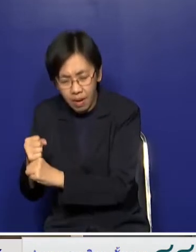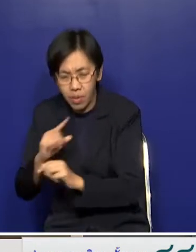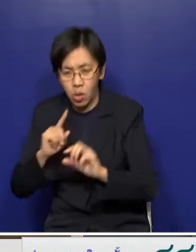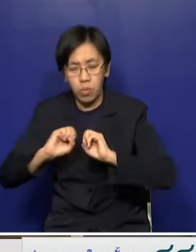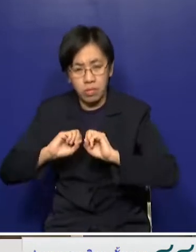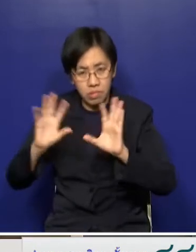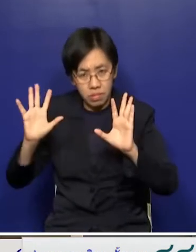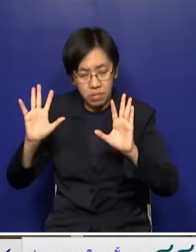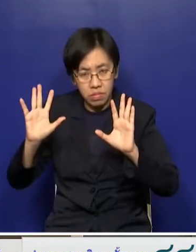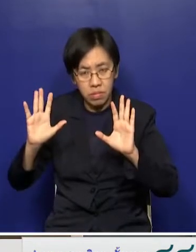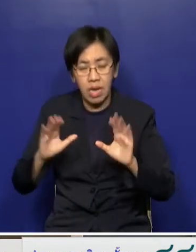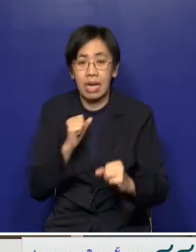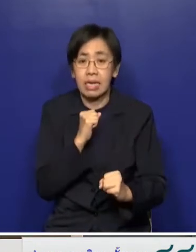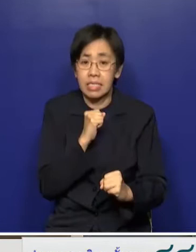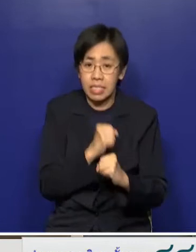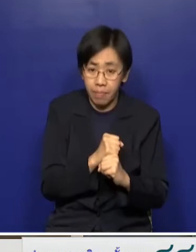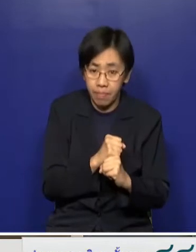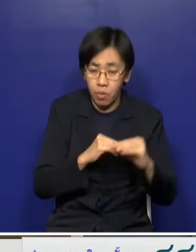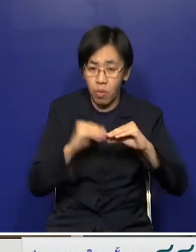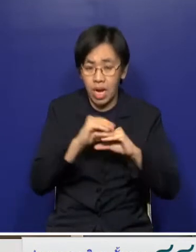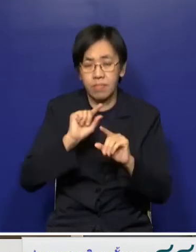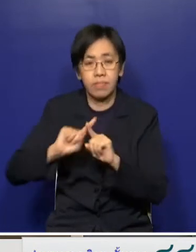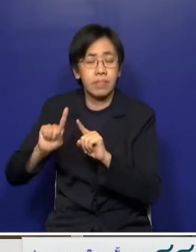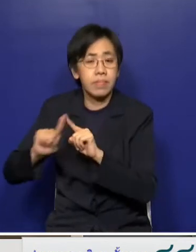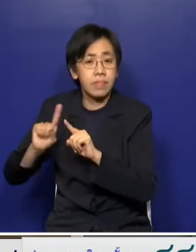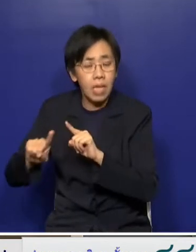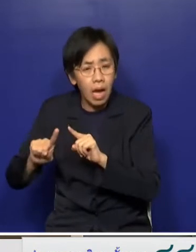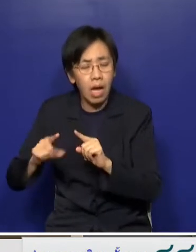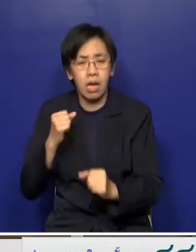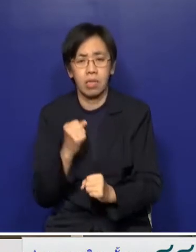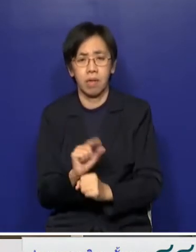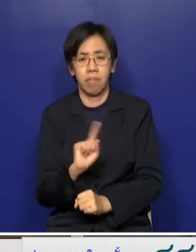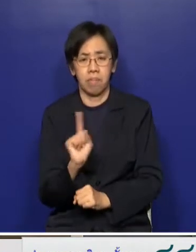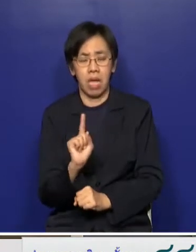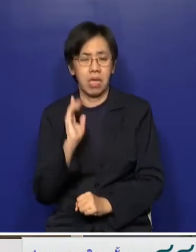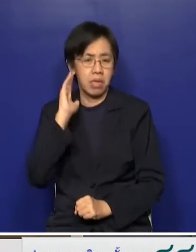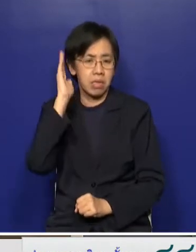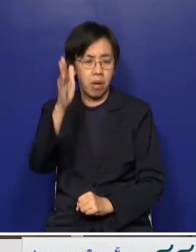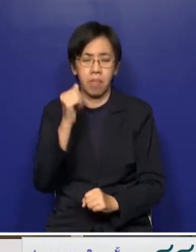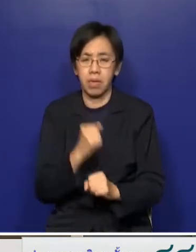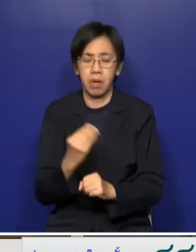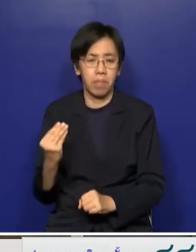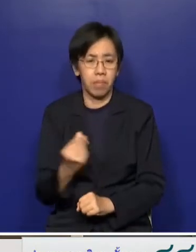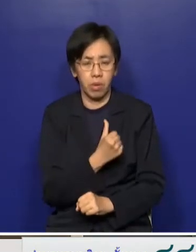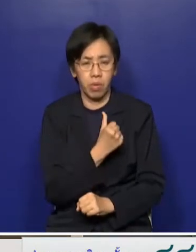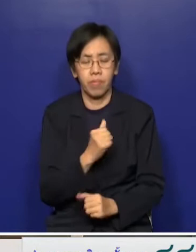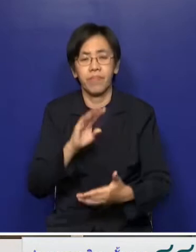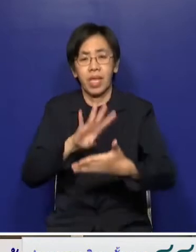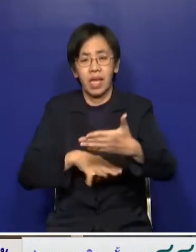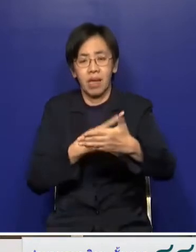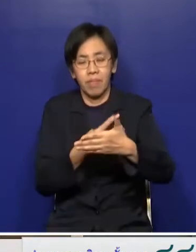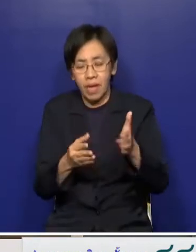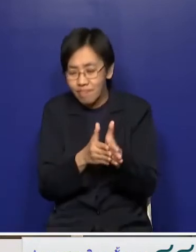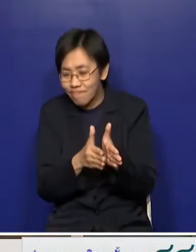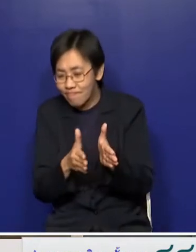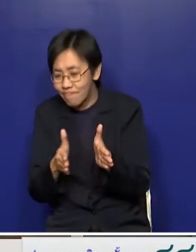ดว่าการจะทำโครงการต่างๆเหล่านี้เนี่ยควรจะทำยังไงเพื่อที่จะทำให้ได้รวดเร็วต่อไปก็คือแผนระยะยาวว่าเราจะทำยัง